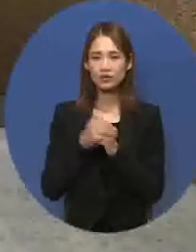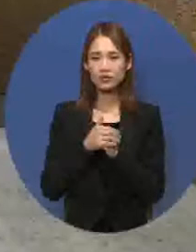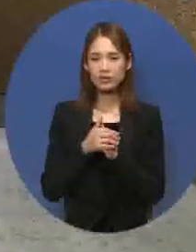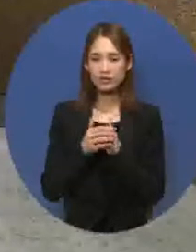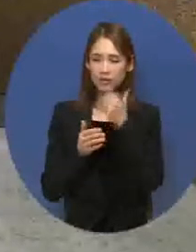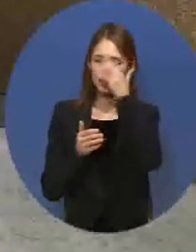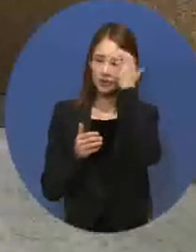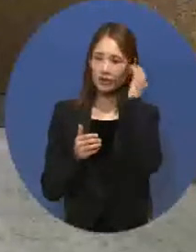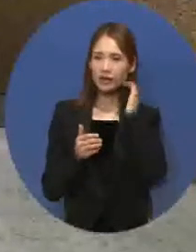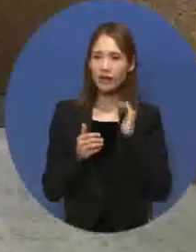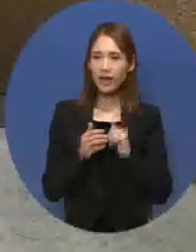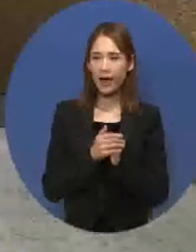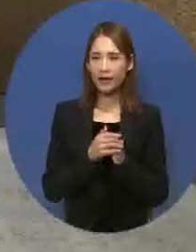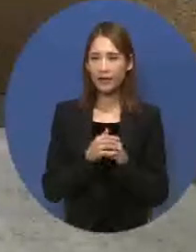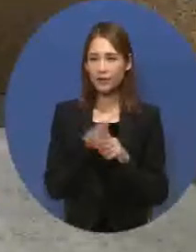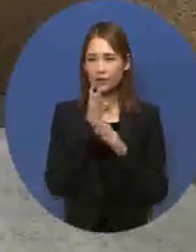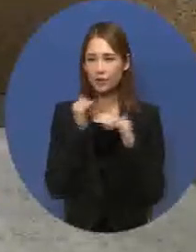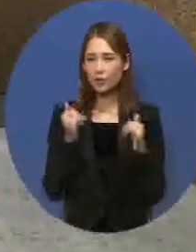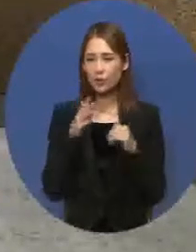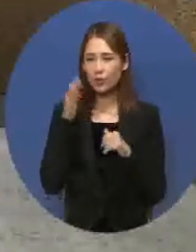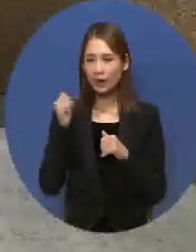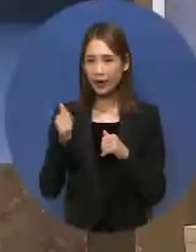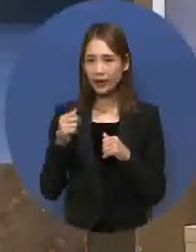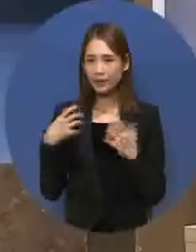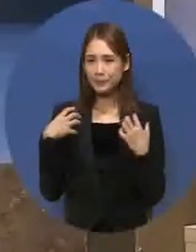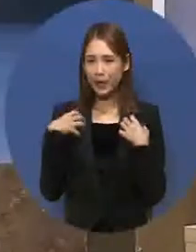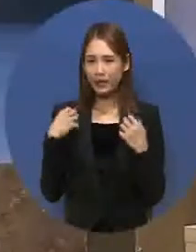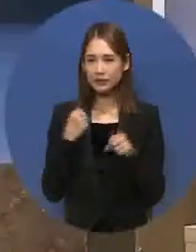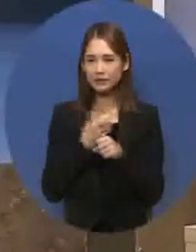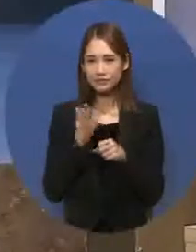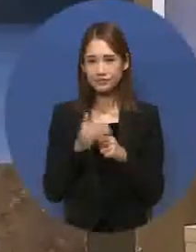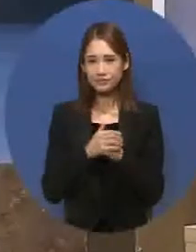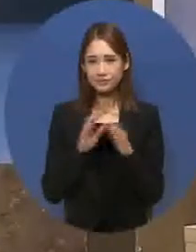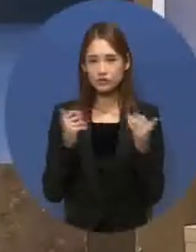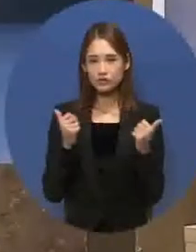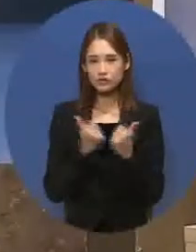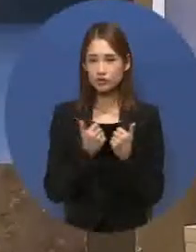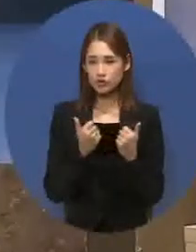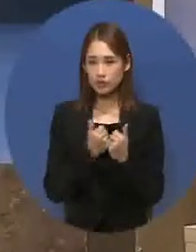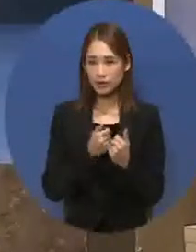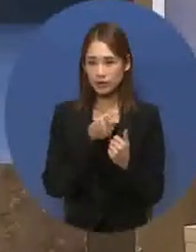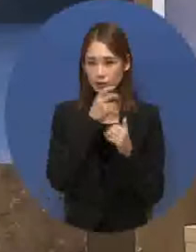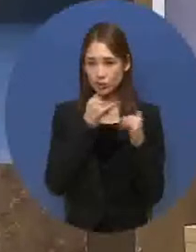회장님께서는 지금 이제 대한노인회 회장님으로 계시지만 예, 예. 이 국회